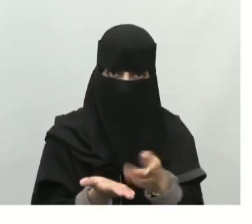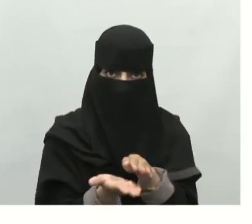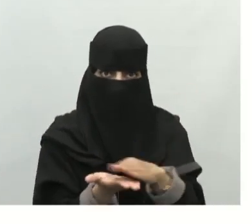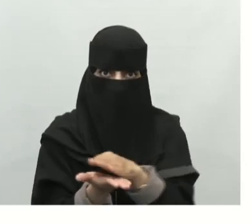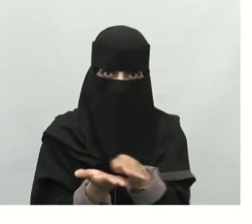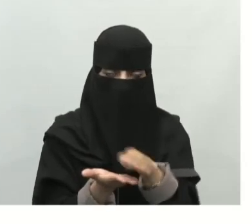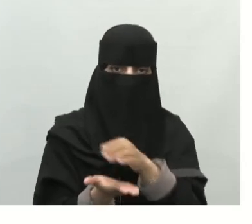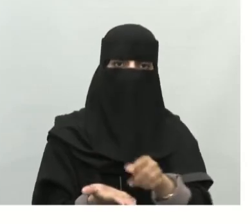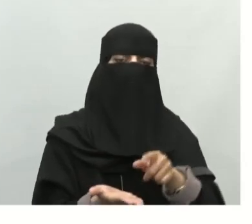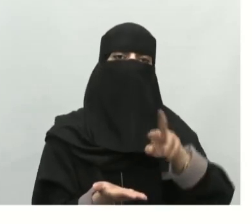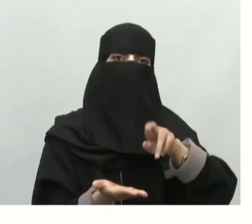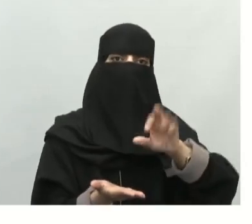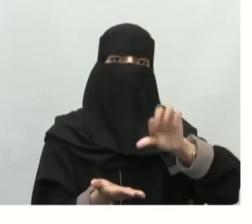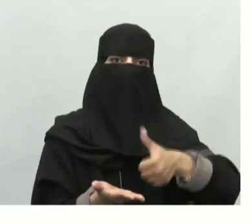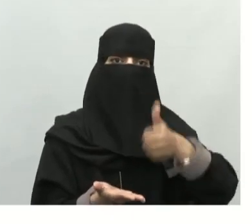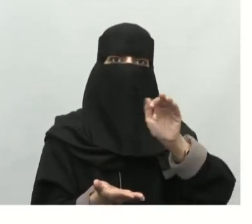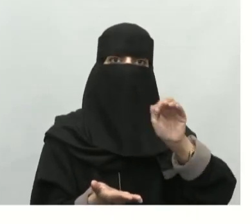نتعرف على الزواحف